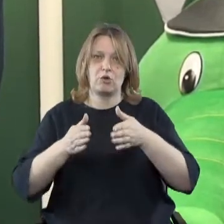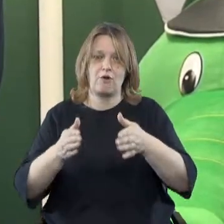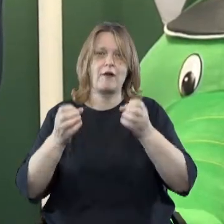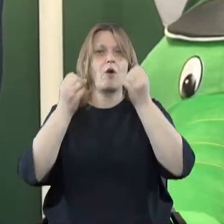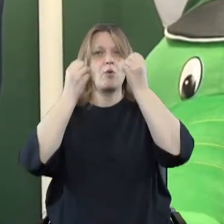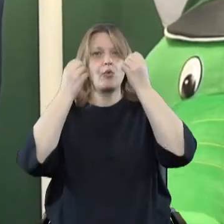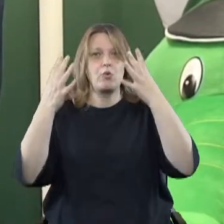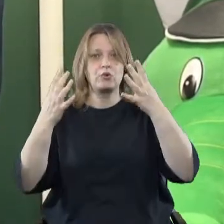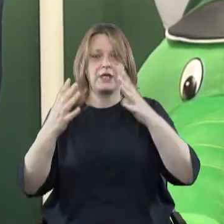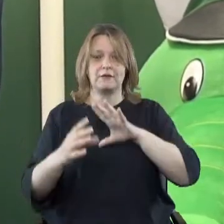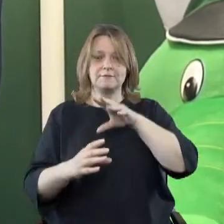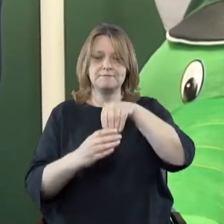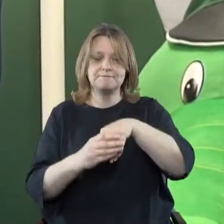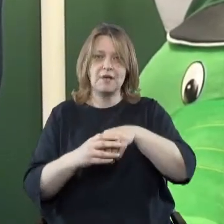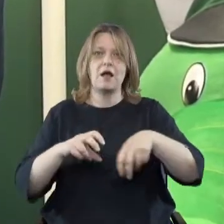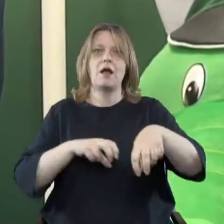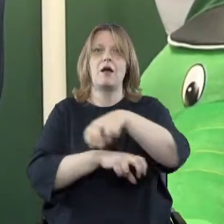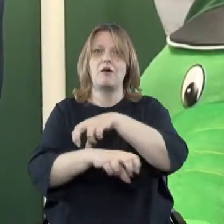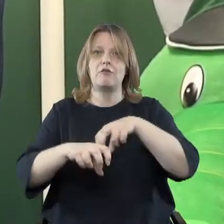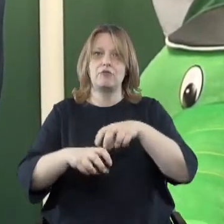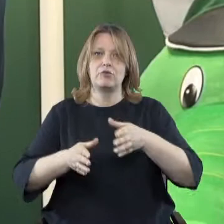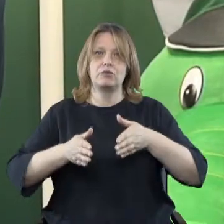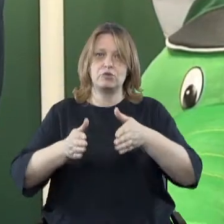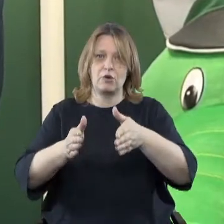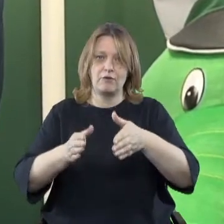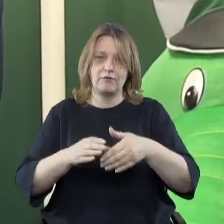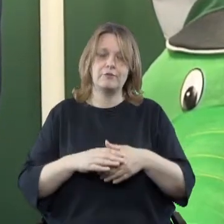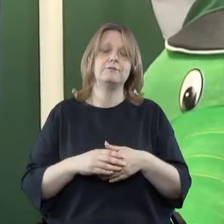kultura uczestniczenia w ruchu drogowym, kultura osobista,